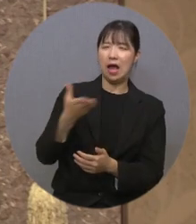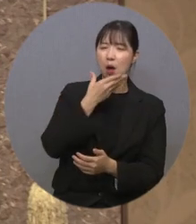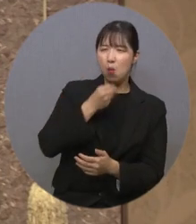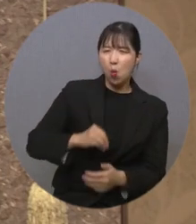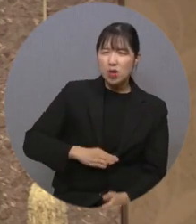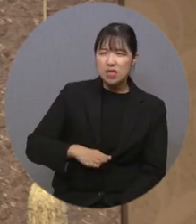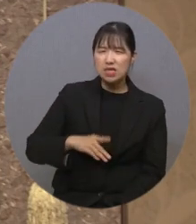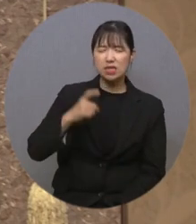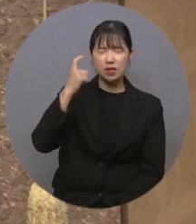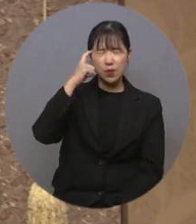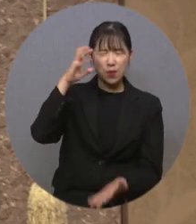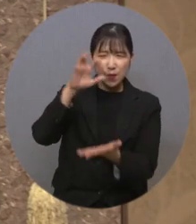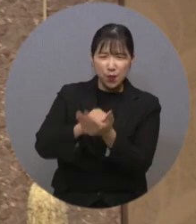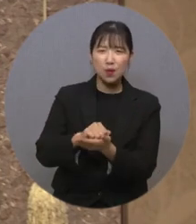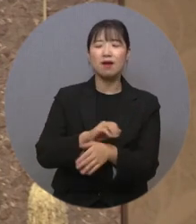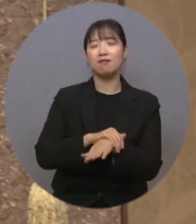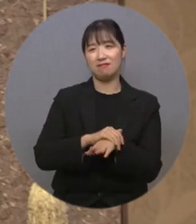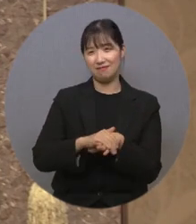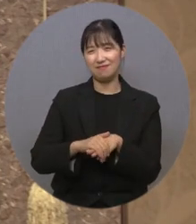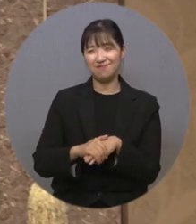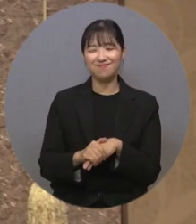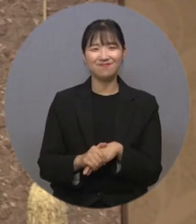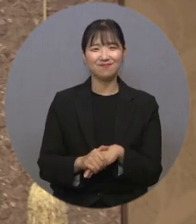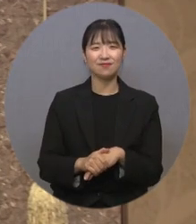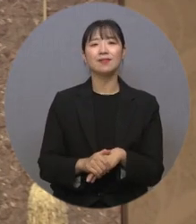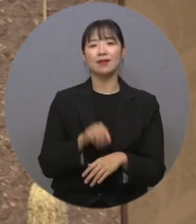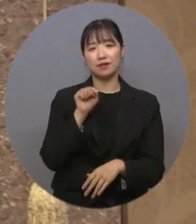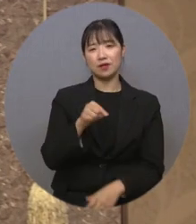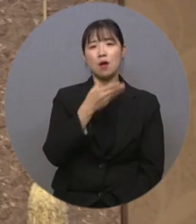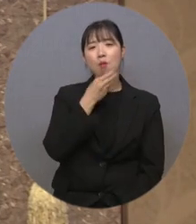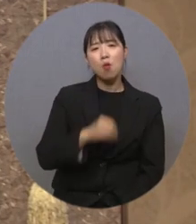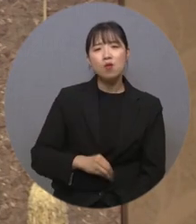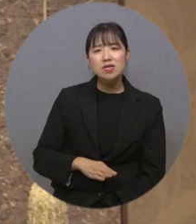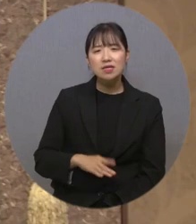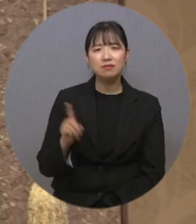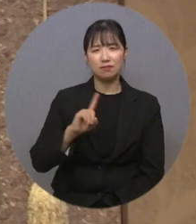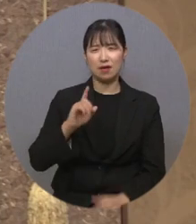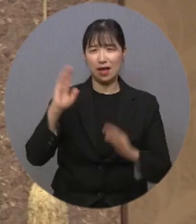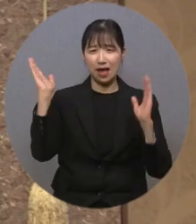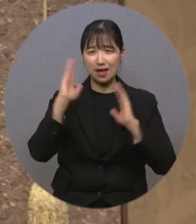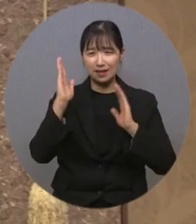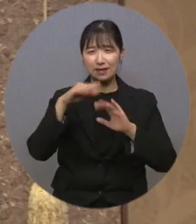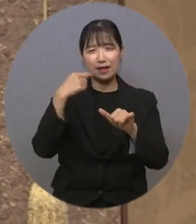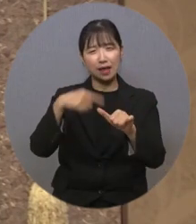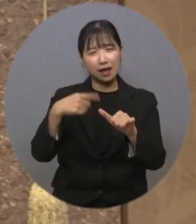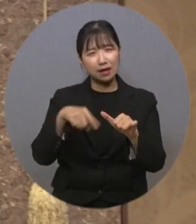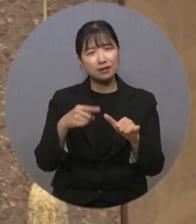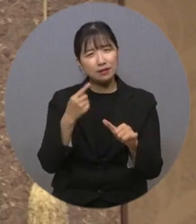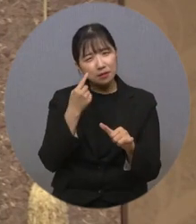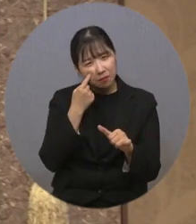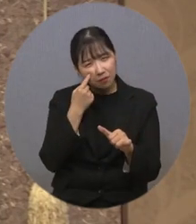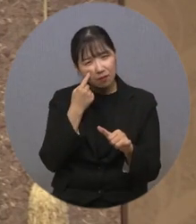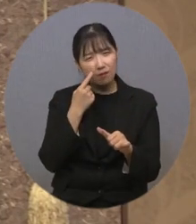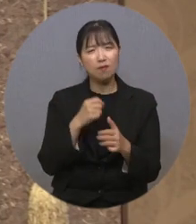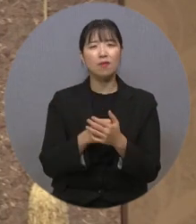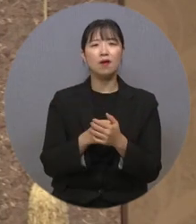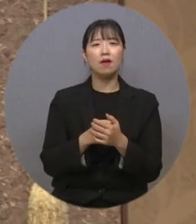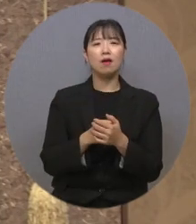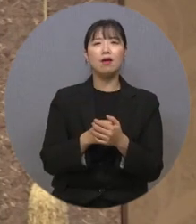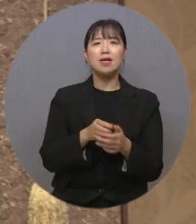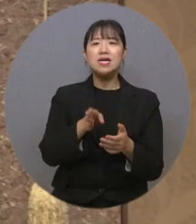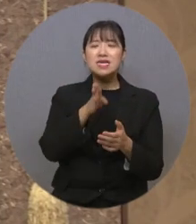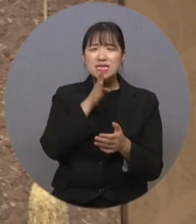일가견이 있으시더라고요. 고맙습니다. 그런데 네. 이 복지가, 네. 학교에서 학생들을 가르치다 보면은요, 예.